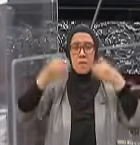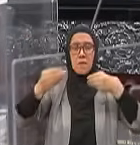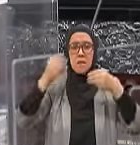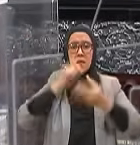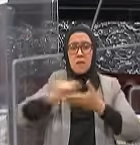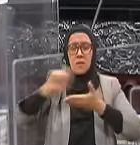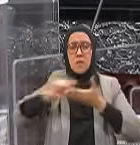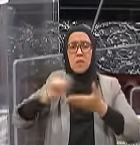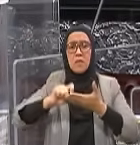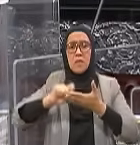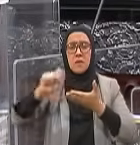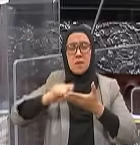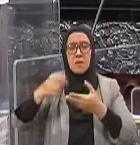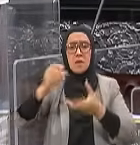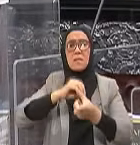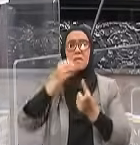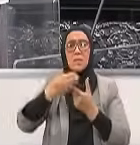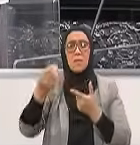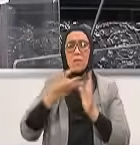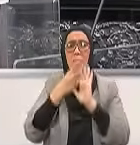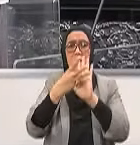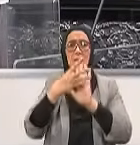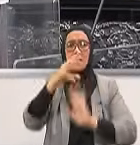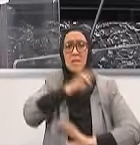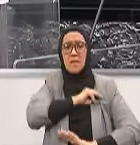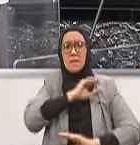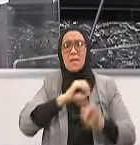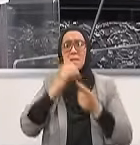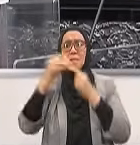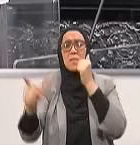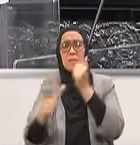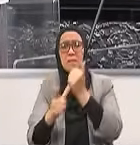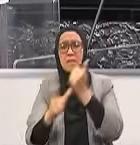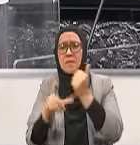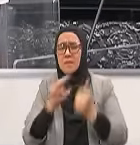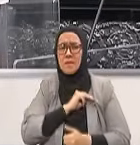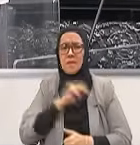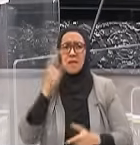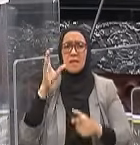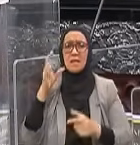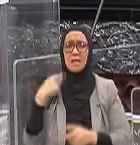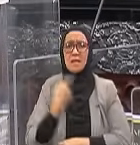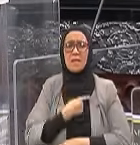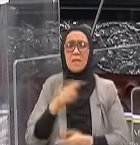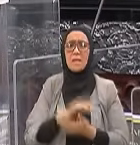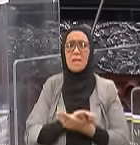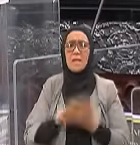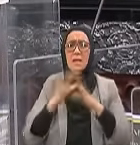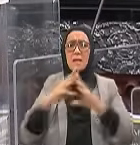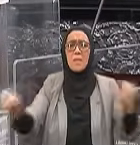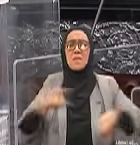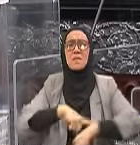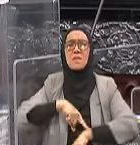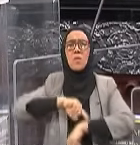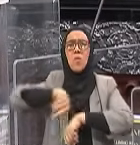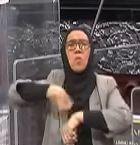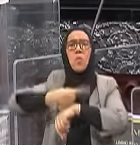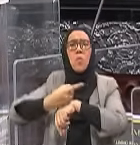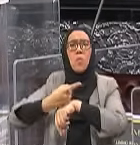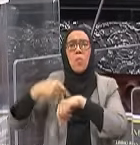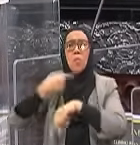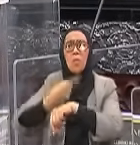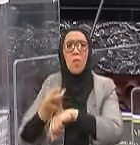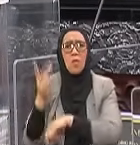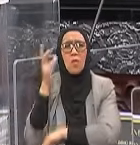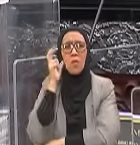es ataupun diwakilkan kepada Menteri atau gimana benerinnya setiap kami menghabiskan beberapa puluh menit hanya untuk